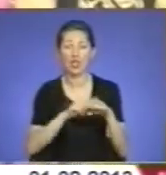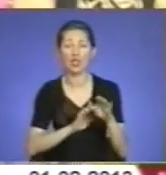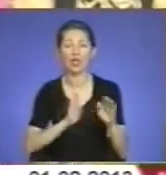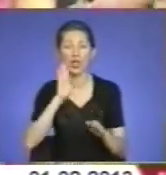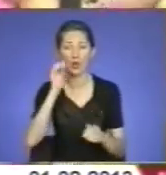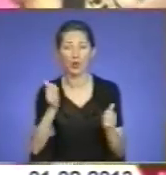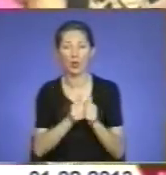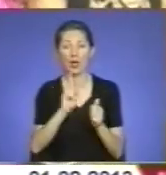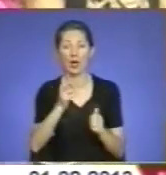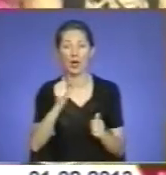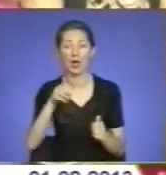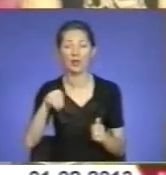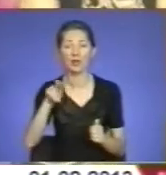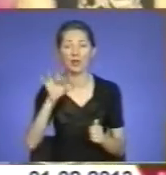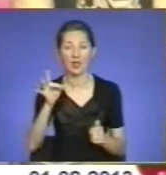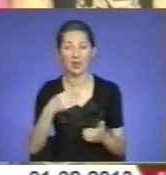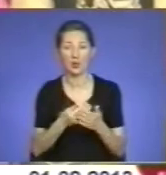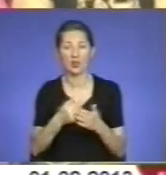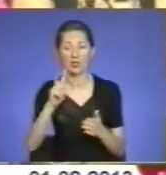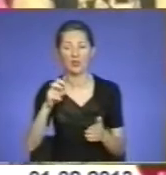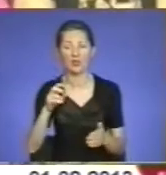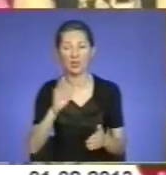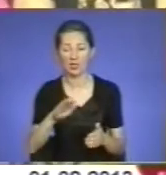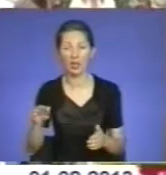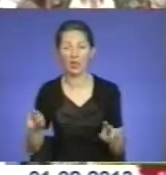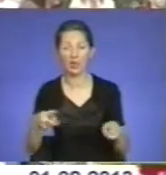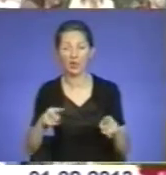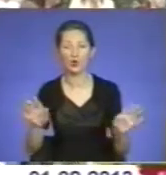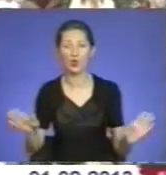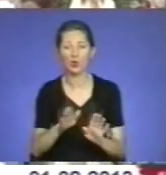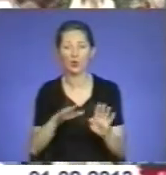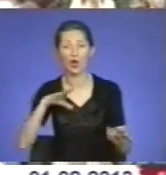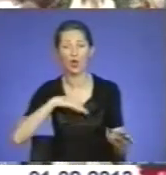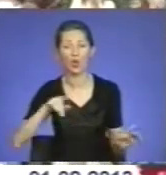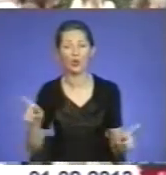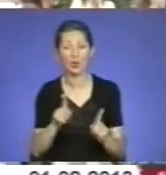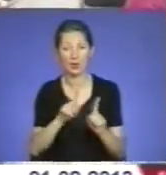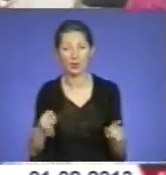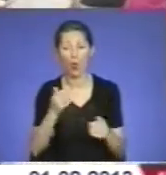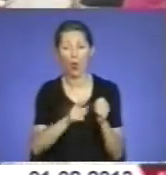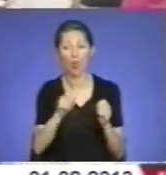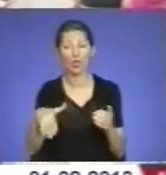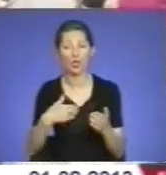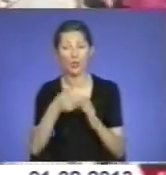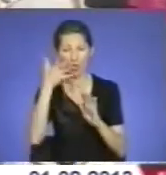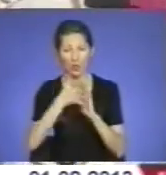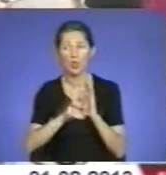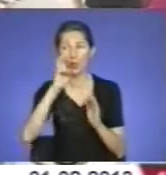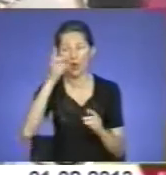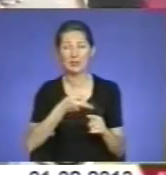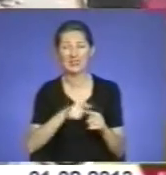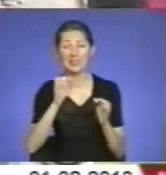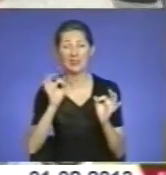Біля катедри понад 200 дітей танцюють і співають духовні пісні. У кожного своє розуміння Бога. Це як